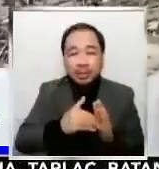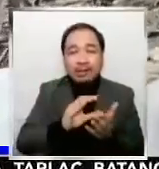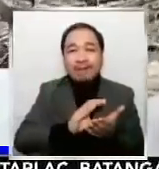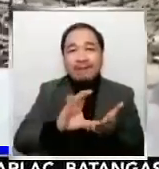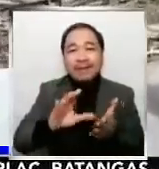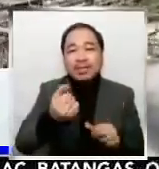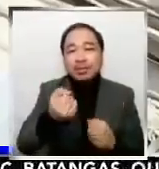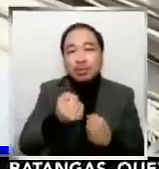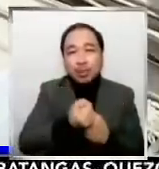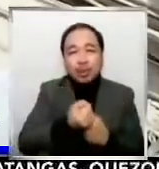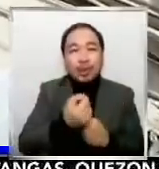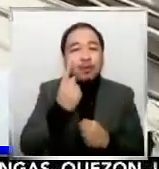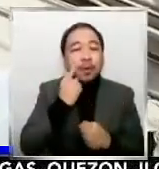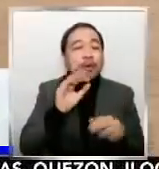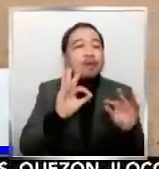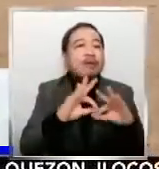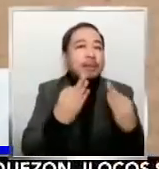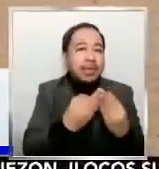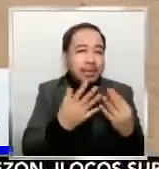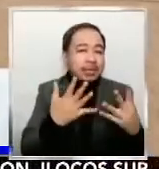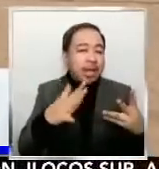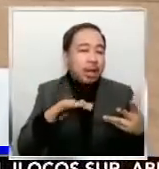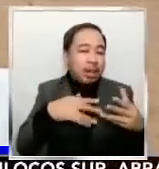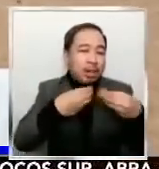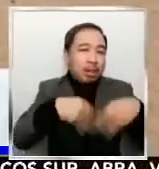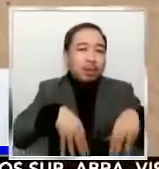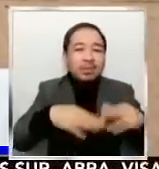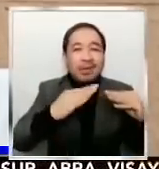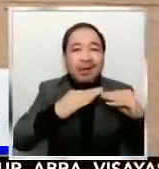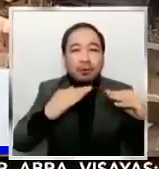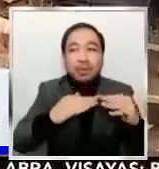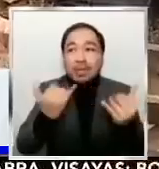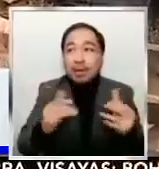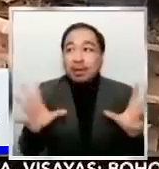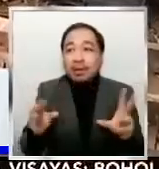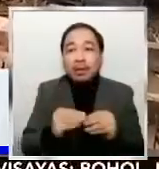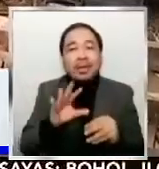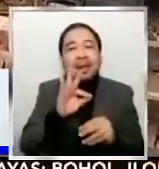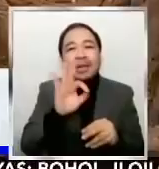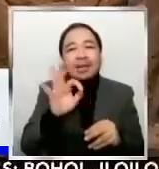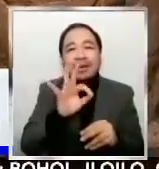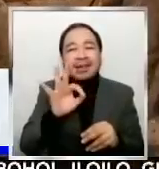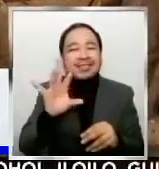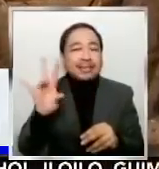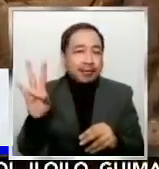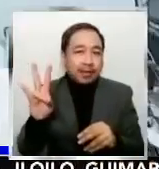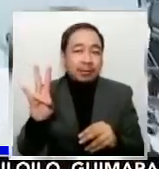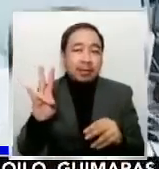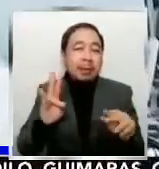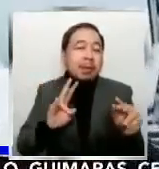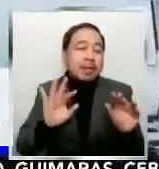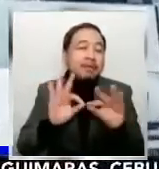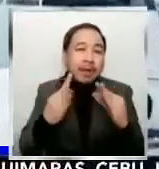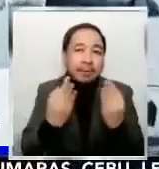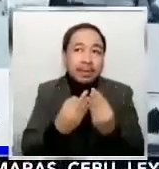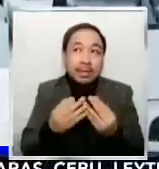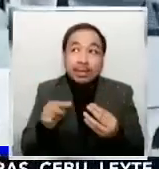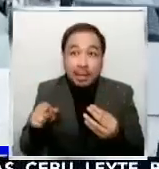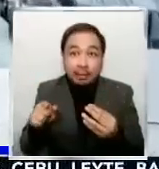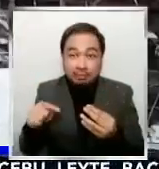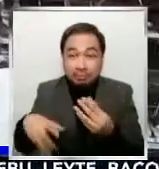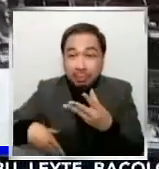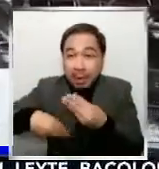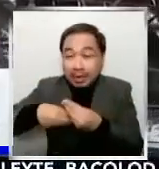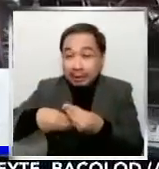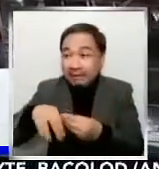sa 97,500 na beneficyaryong tukoy na raw nila. Hindi pa malinaw kung bukod pa ito sa pangakong 5,000 pesos na ayudang ipapamahagi ng